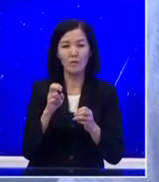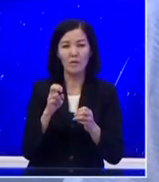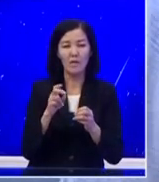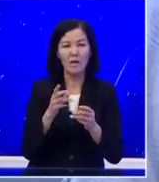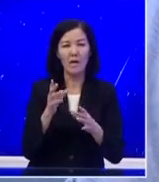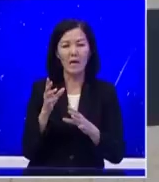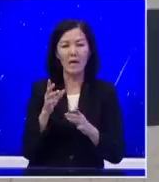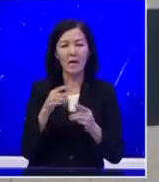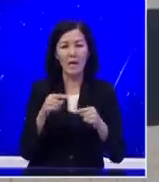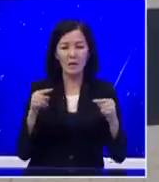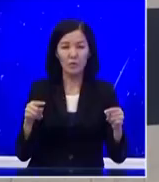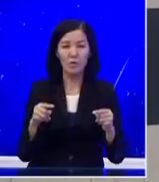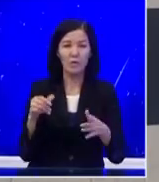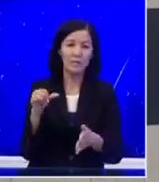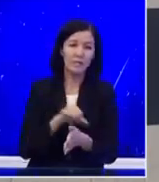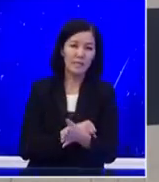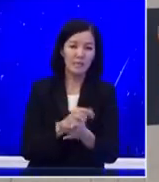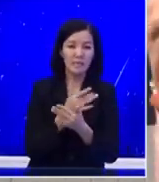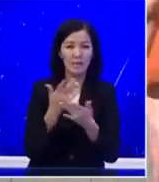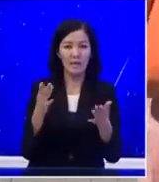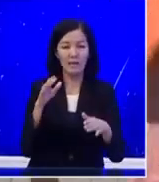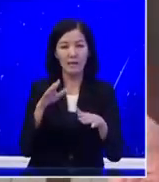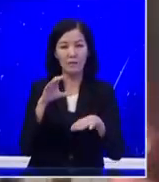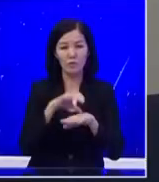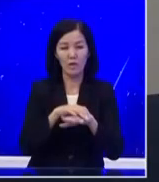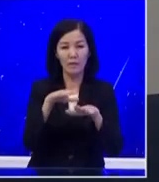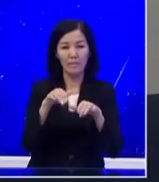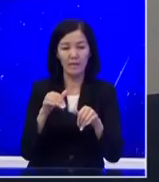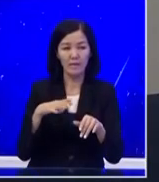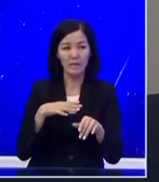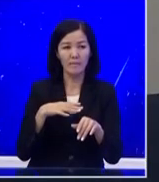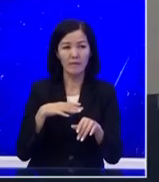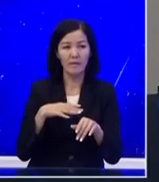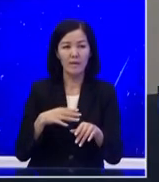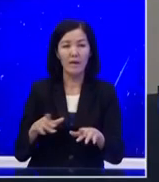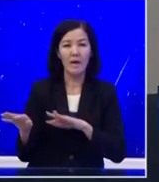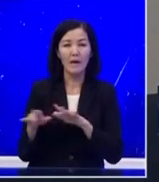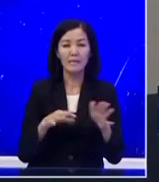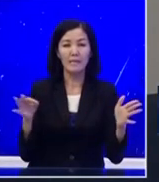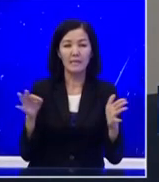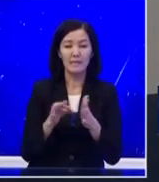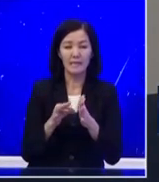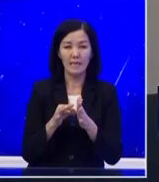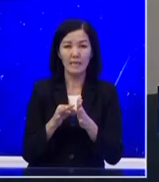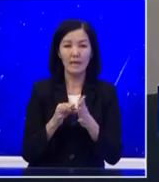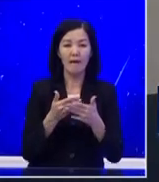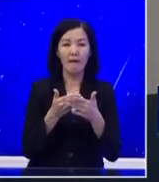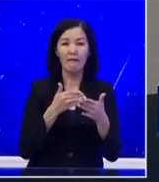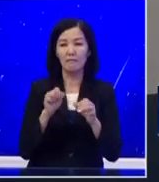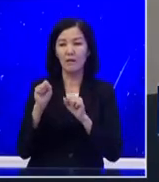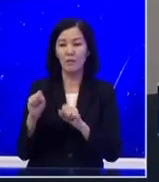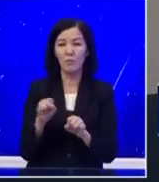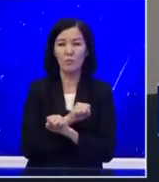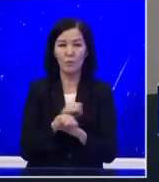есірткі заттары тәркеленіп отыр. Акцияның негізгі мақсаты есірткі қылмысының алдын алу, жолын кесу,